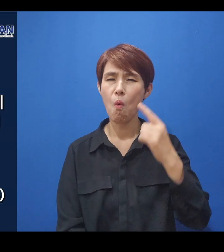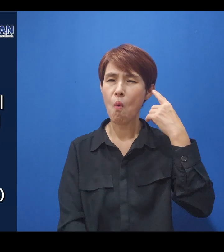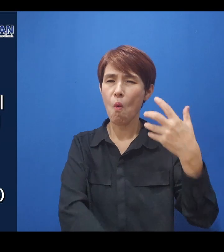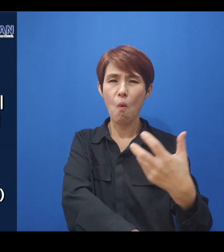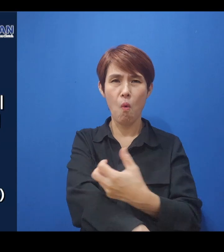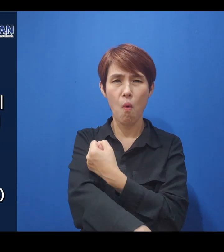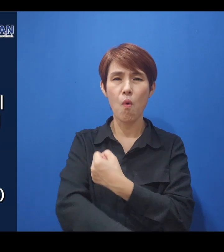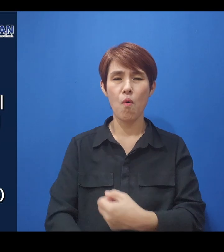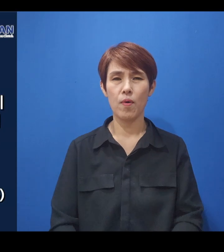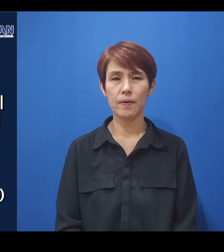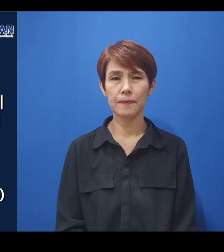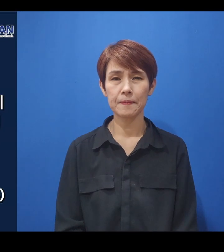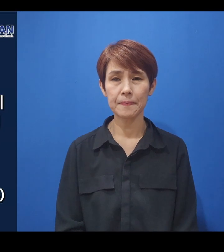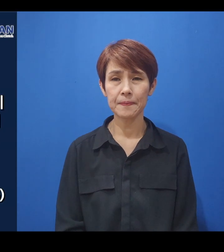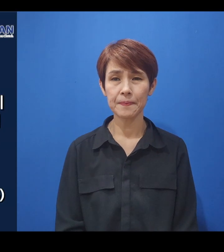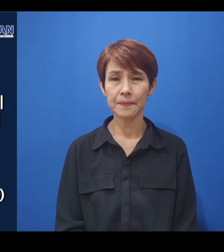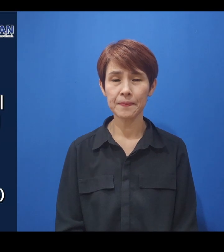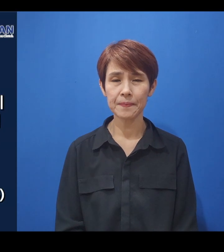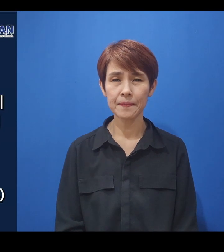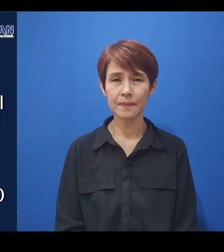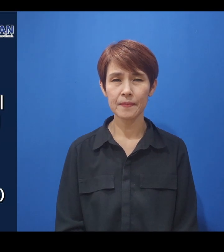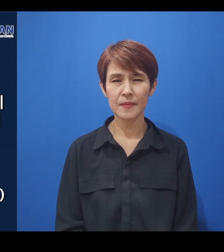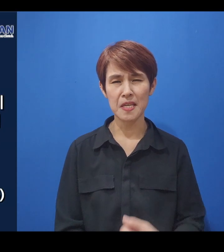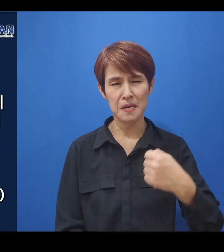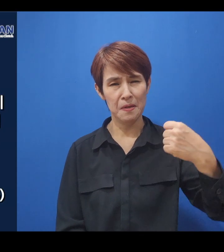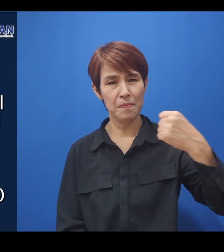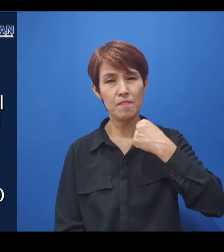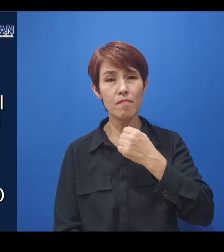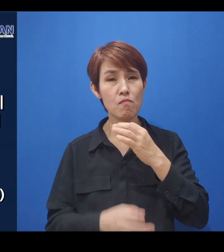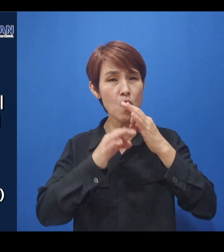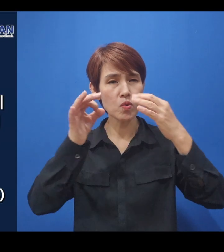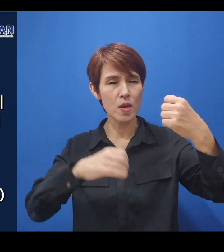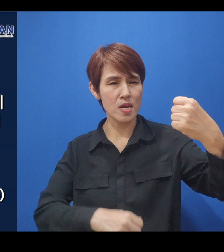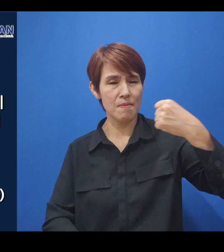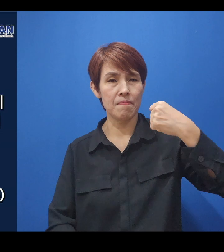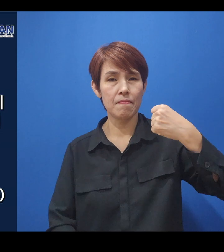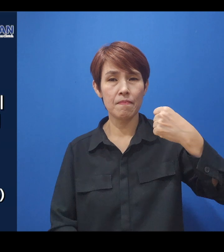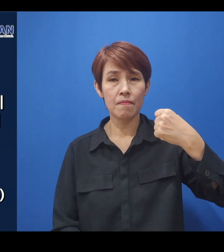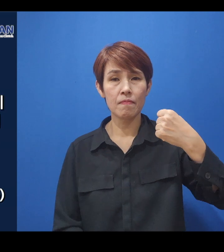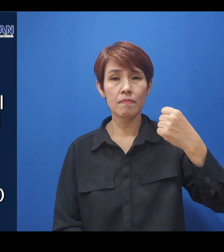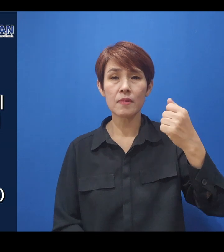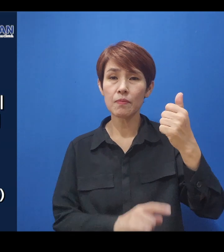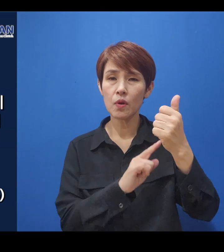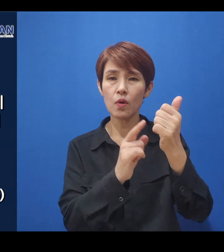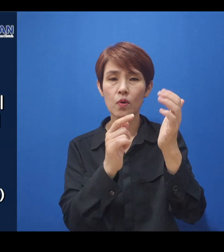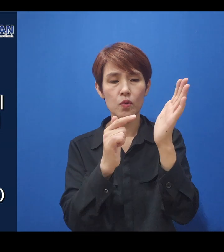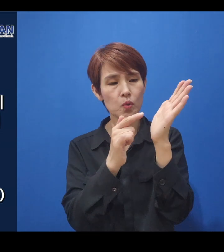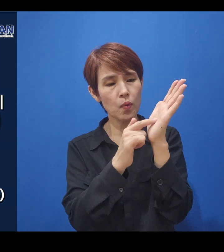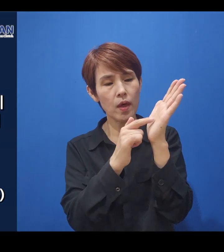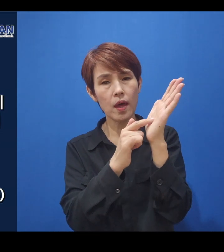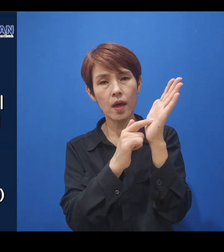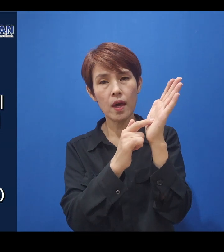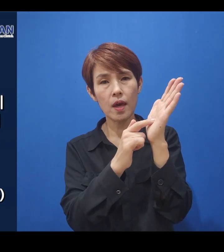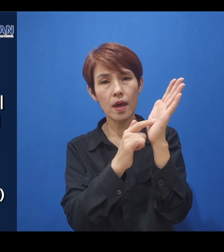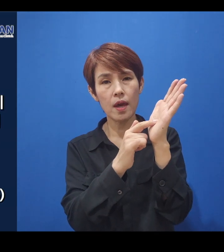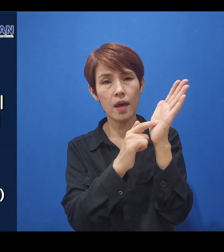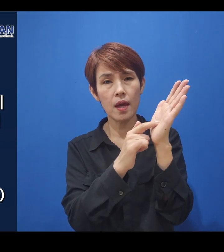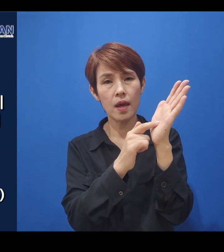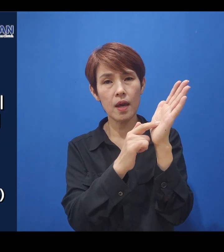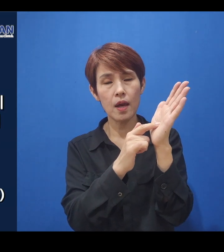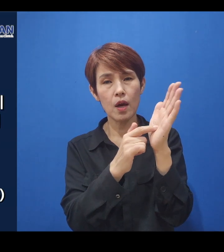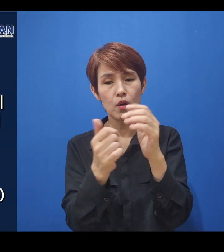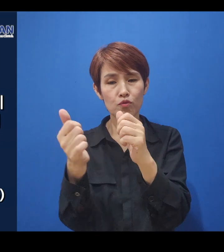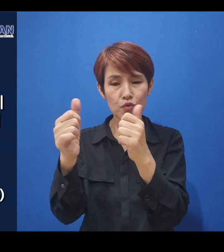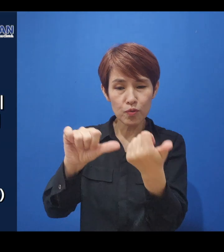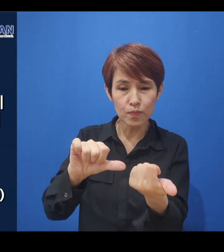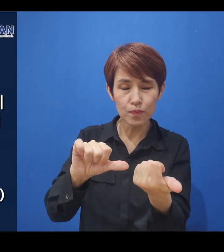많은 물소리 같은 소리 같아요. 압도적이에요. 그런데 그분이 오른손에 죽음과 지옥의 열쇠